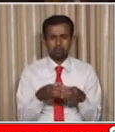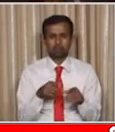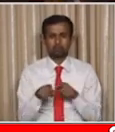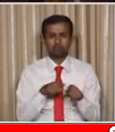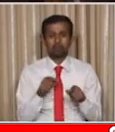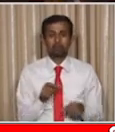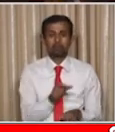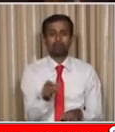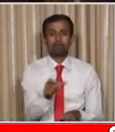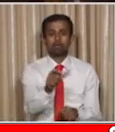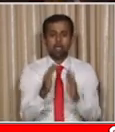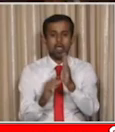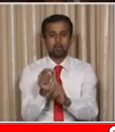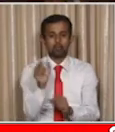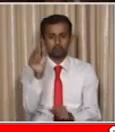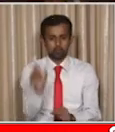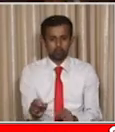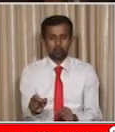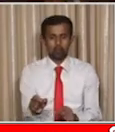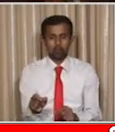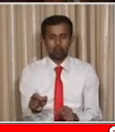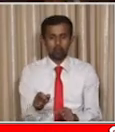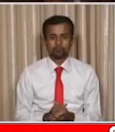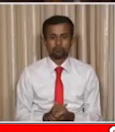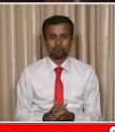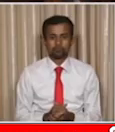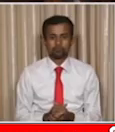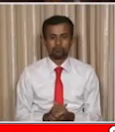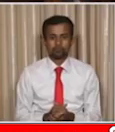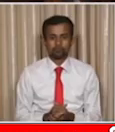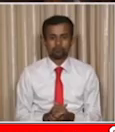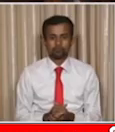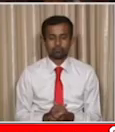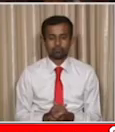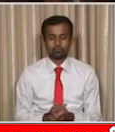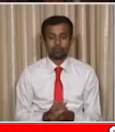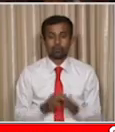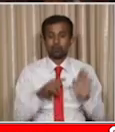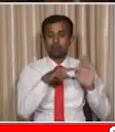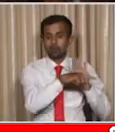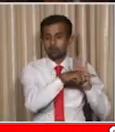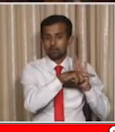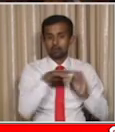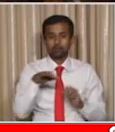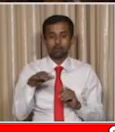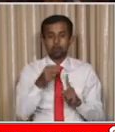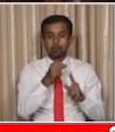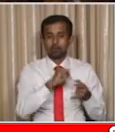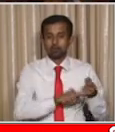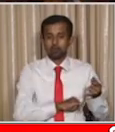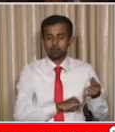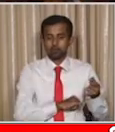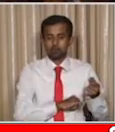இதை கைவிட வேண்டும் என்பது எங்களுடைய பிரதான கோரிக்கையாக இருக்கிறது. மாந்தை கிழக்கு பிரதேச செயலக பிரிவில் உள்ள